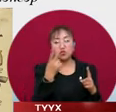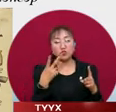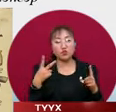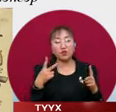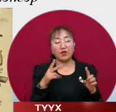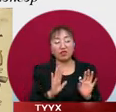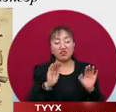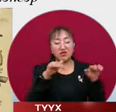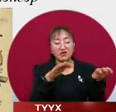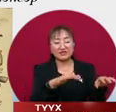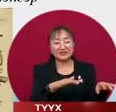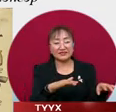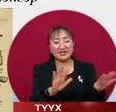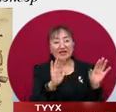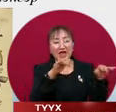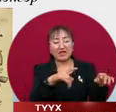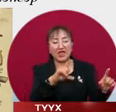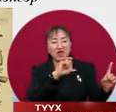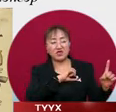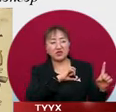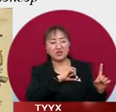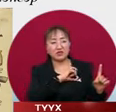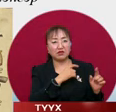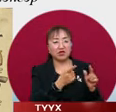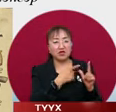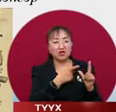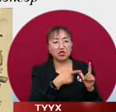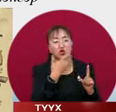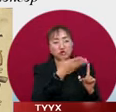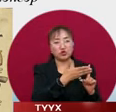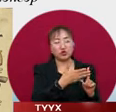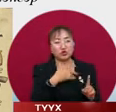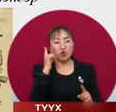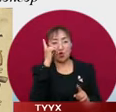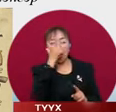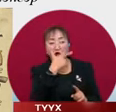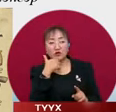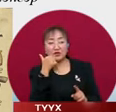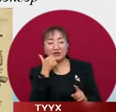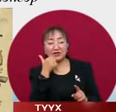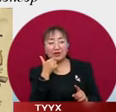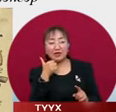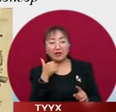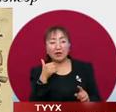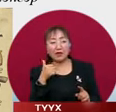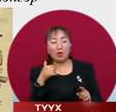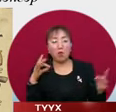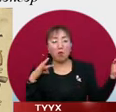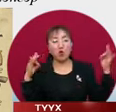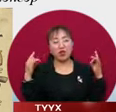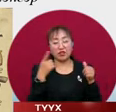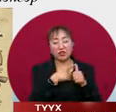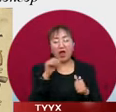тэнгисийн тэнгэр гэдгийг өгсөн байна. За мөн бидний сайн мэддэг гоо үзэсгэлэнгийн охин тэнгэр гэдэг Афродита бурхан маань мөн грект байдаг байх